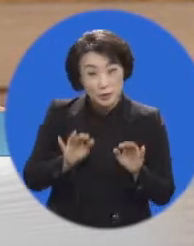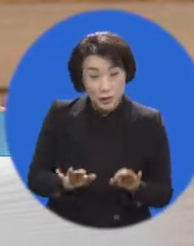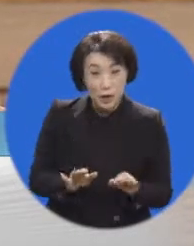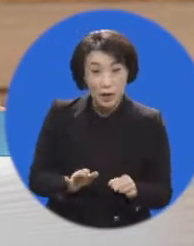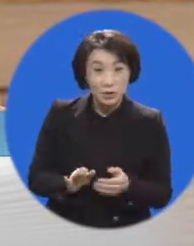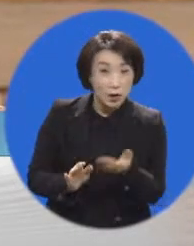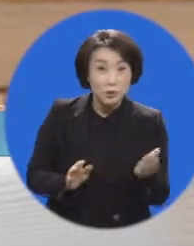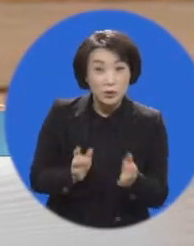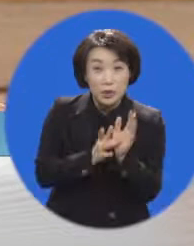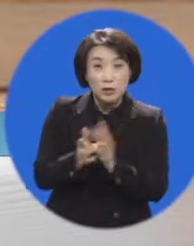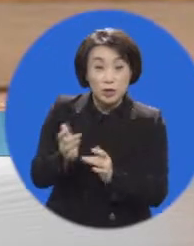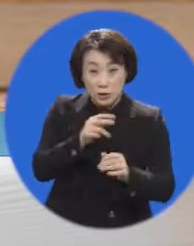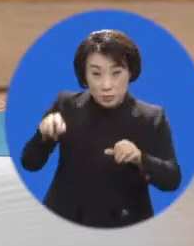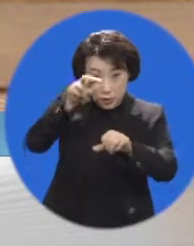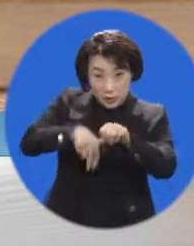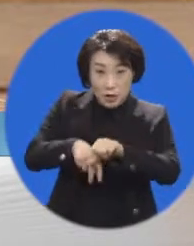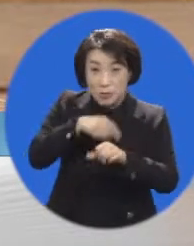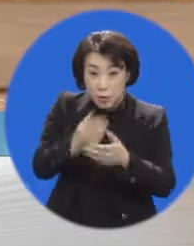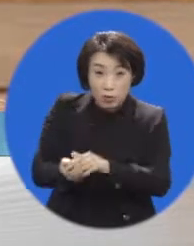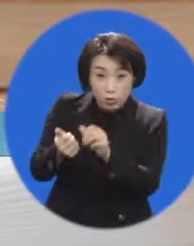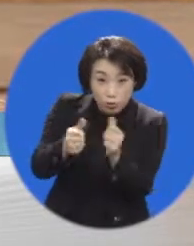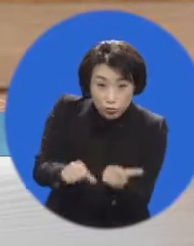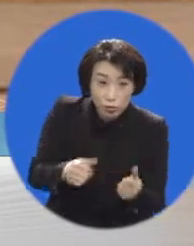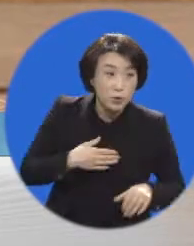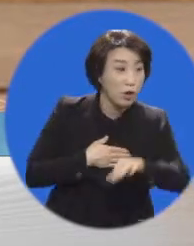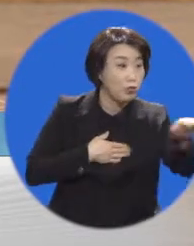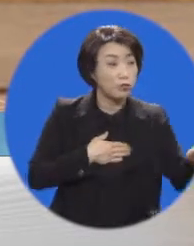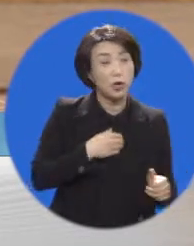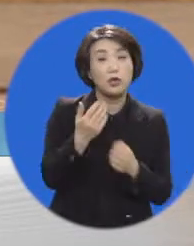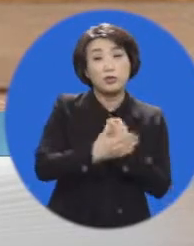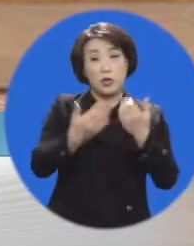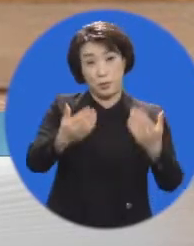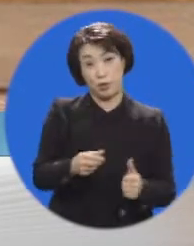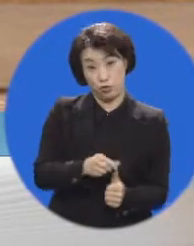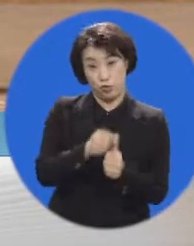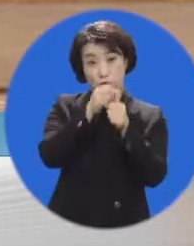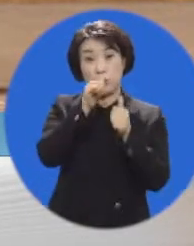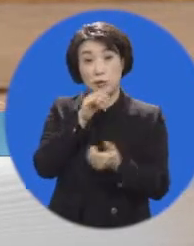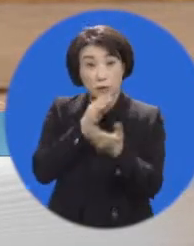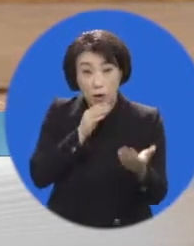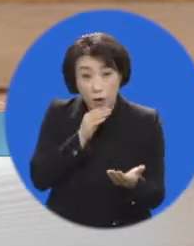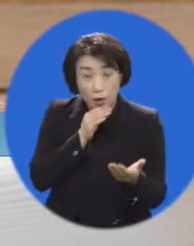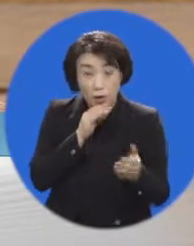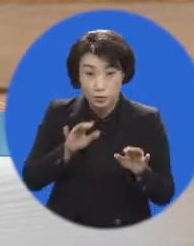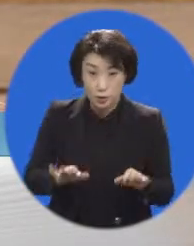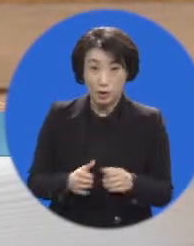그런 분의 죽음으로 우리가 은혜를 입었을 텐데.